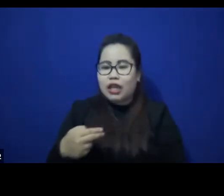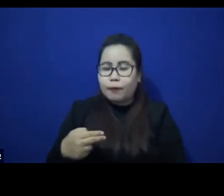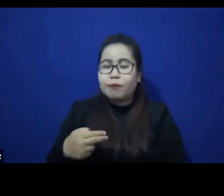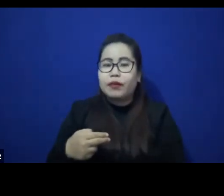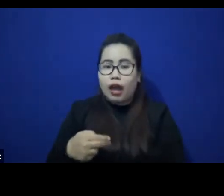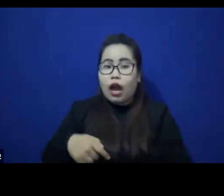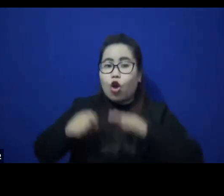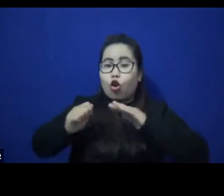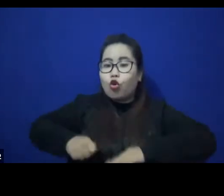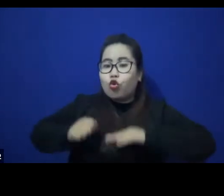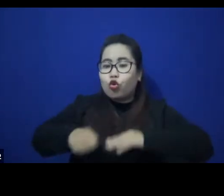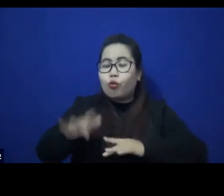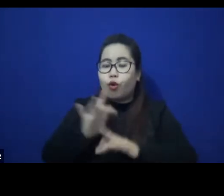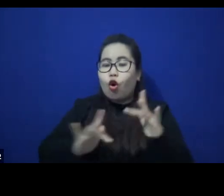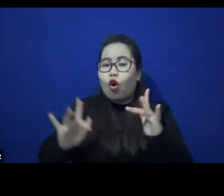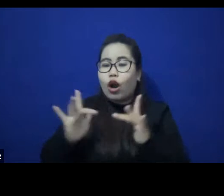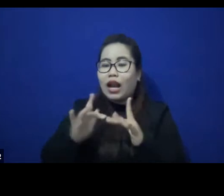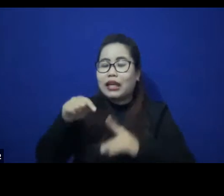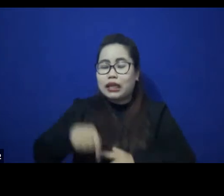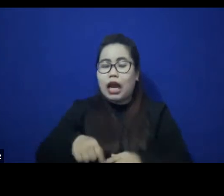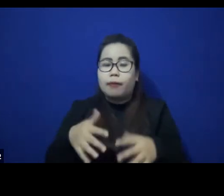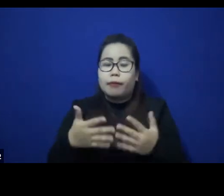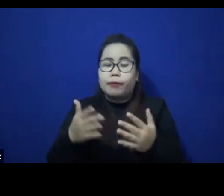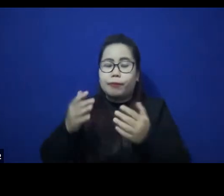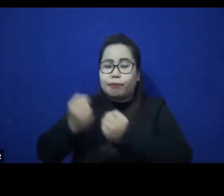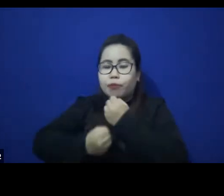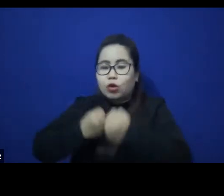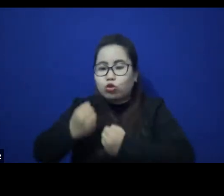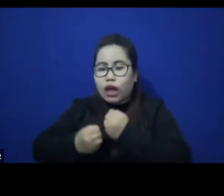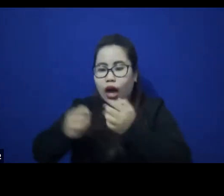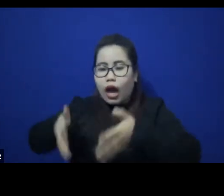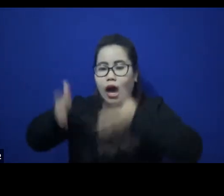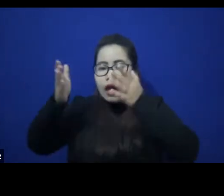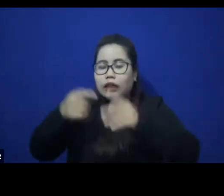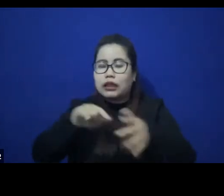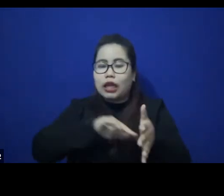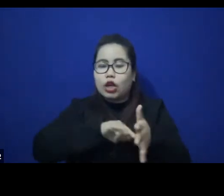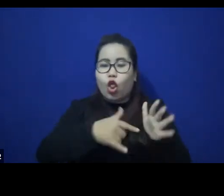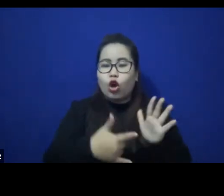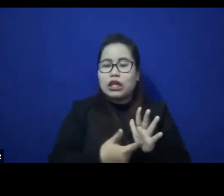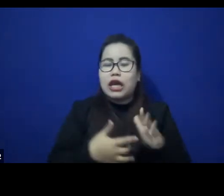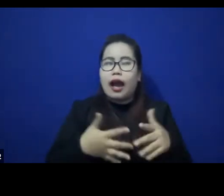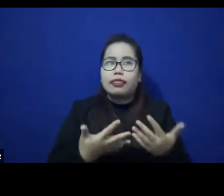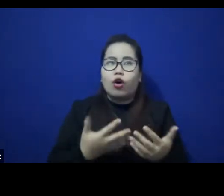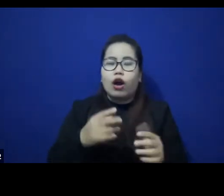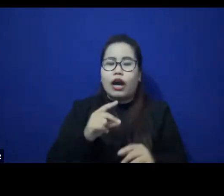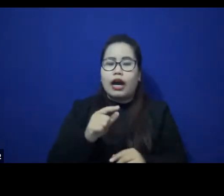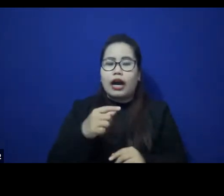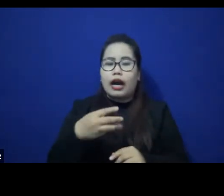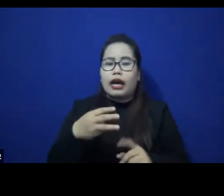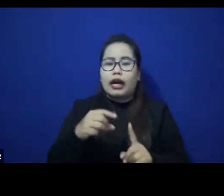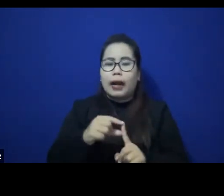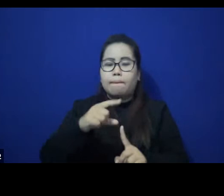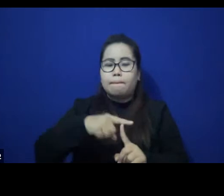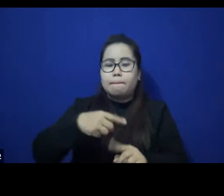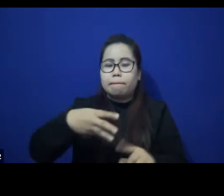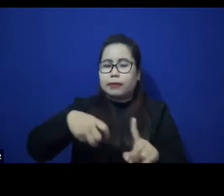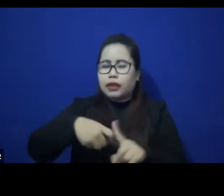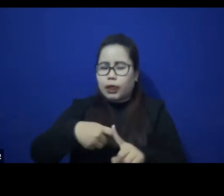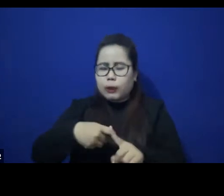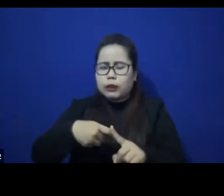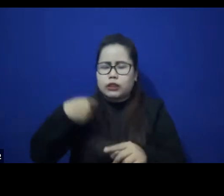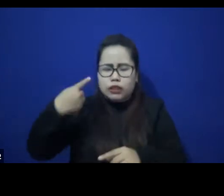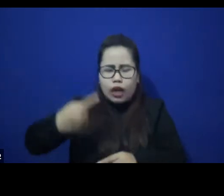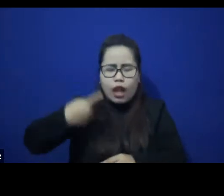oleh sendiri sebagai perusahaan regulatory teknologi atau erected tiada henti dalam melakukan